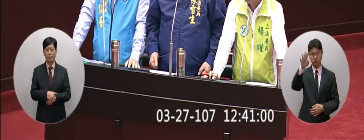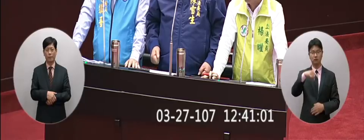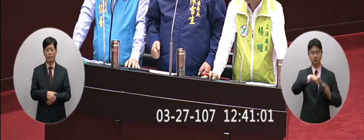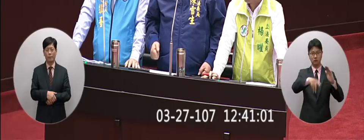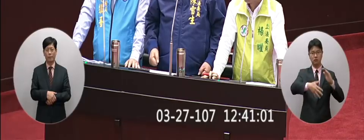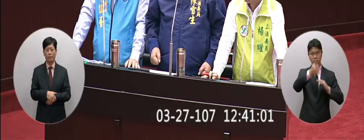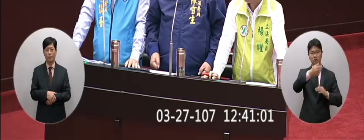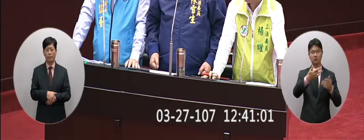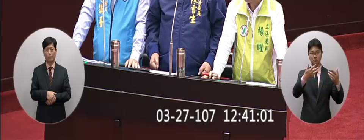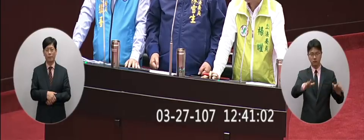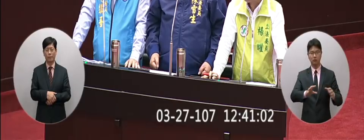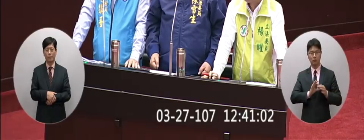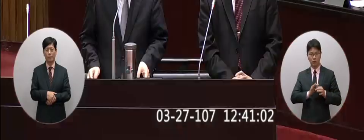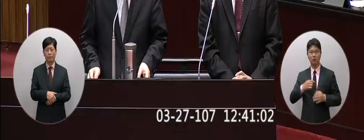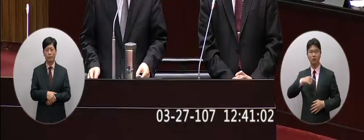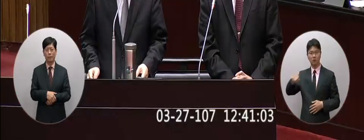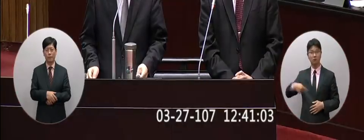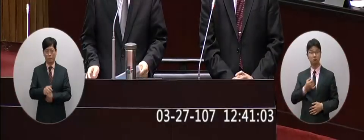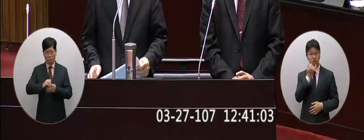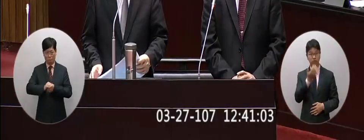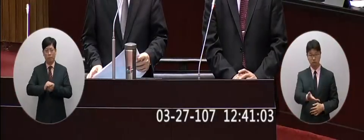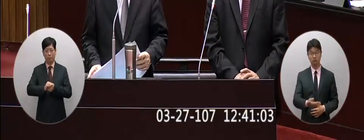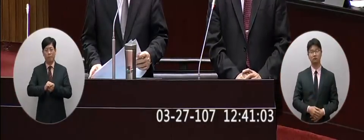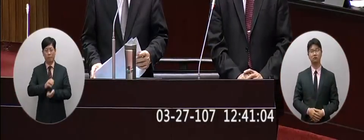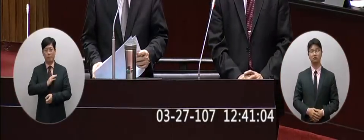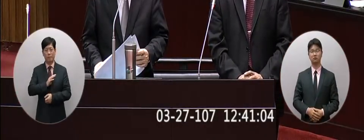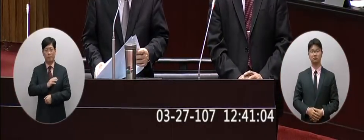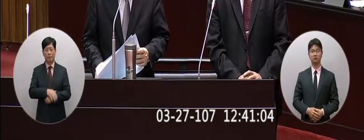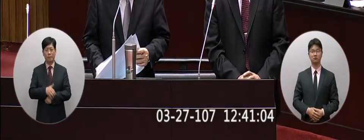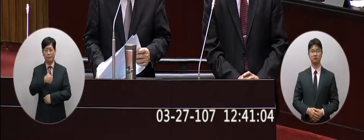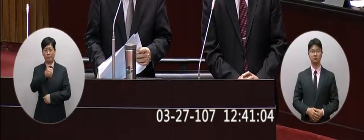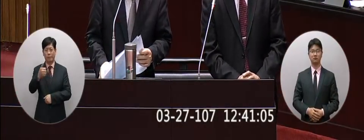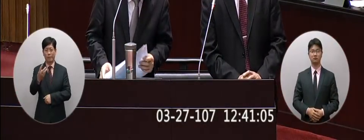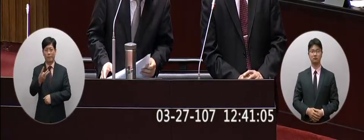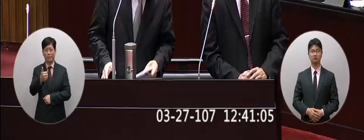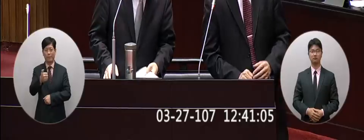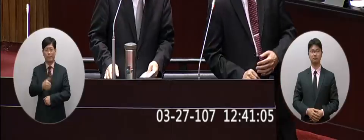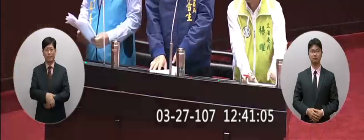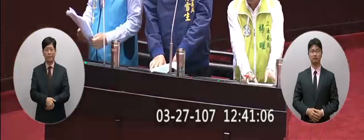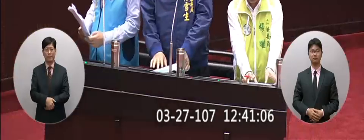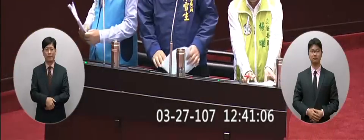长多多的关注，可以吗？ 一定。 好，谢谢。 好，感谢三位委员。